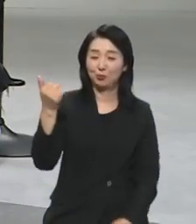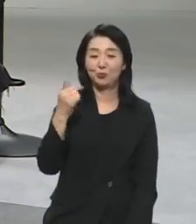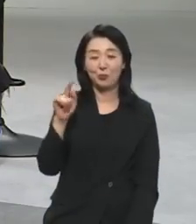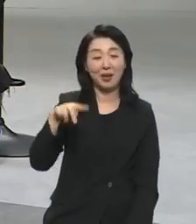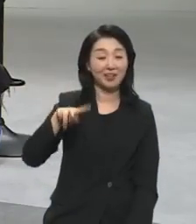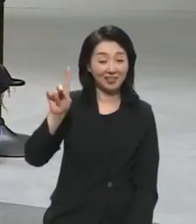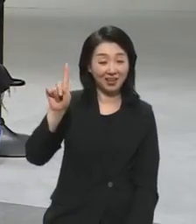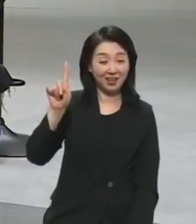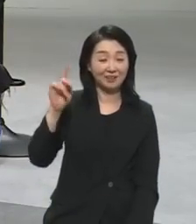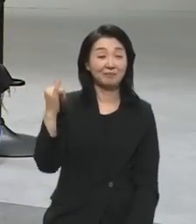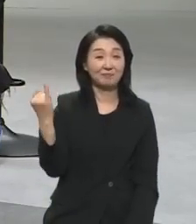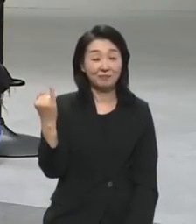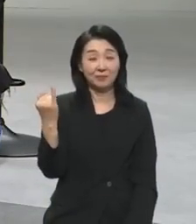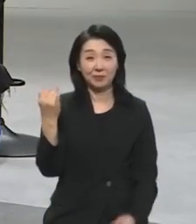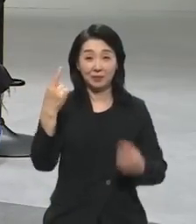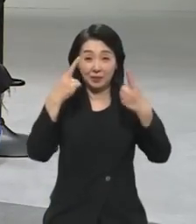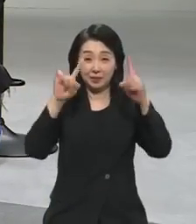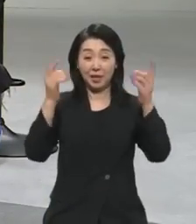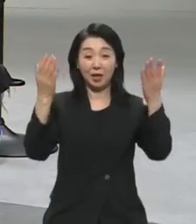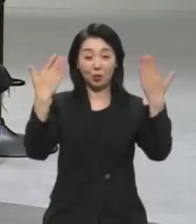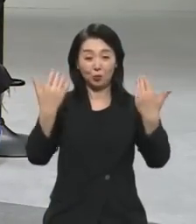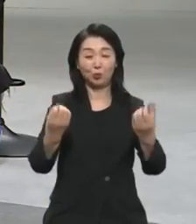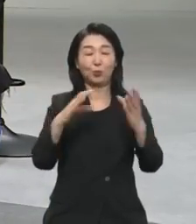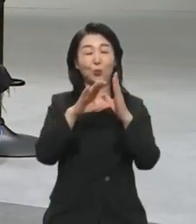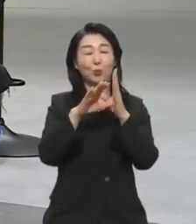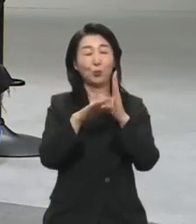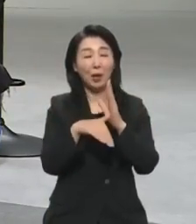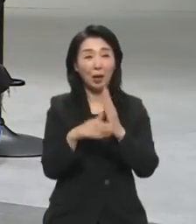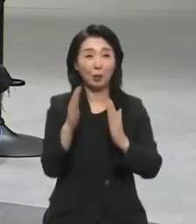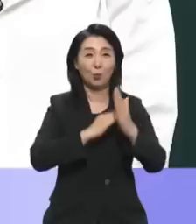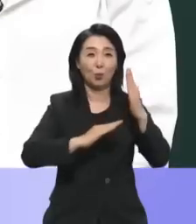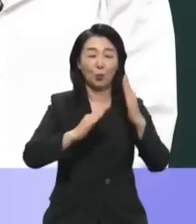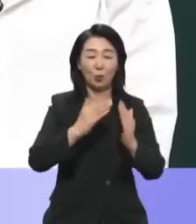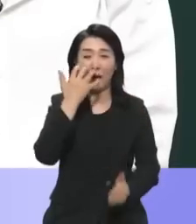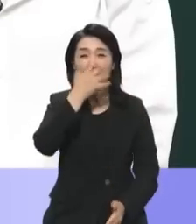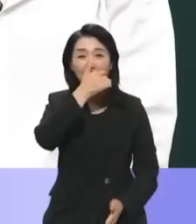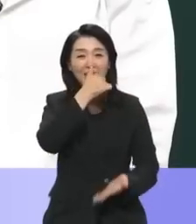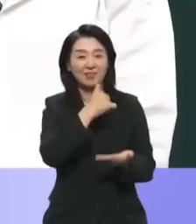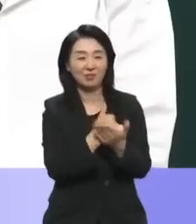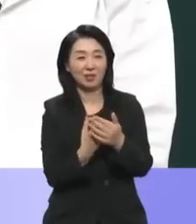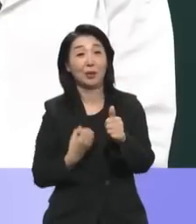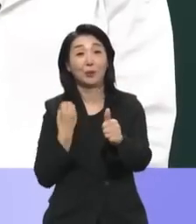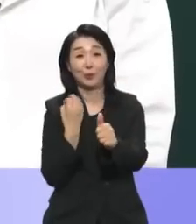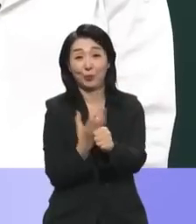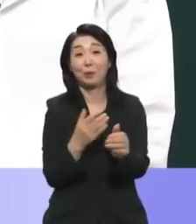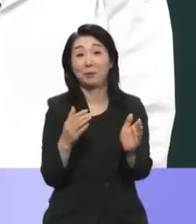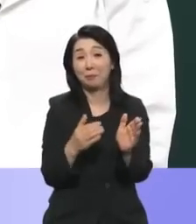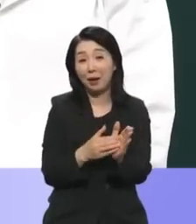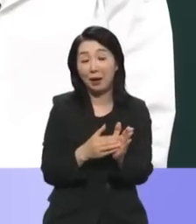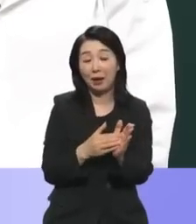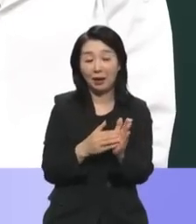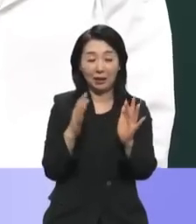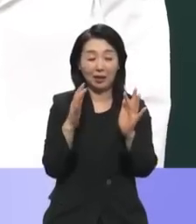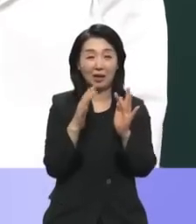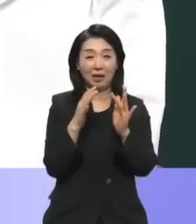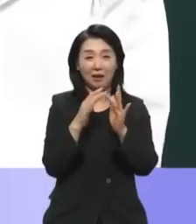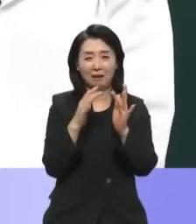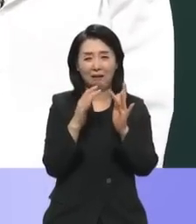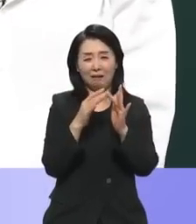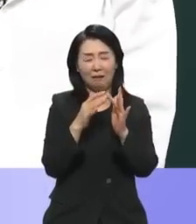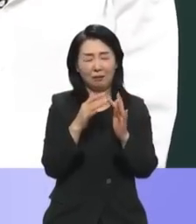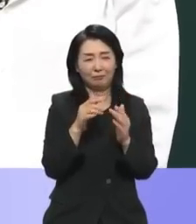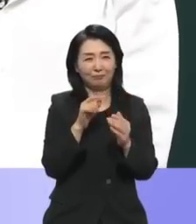어 대학교 축제에서 공연 음란죄로 이제 고발된 사건을 말하는 거 같아요 온라인에서 아주 뜨거웠던